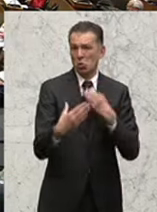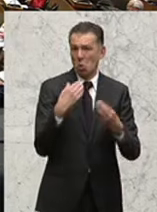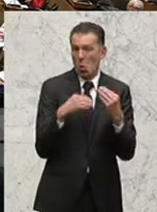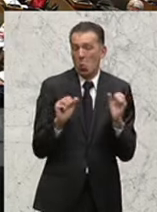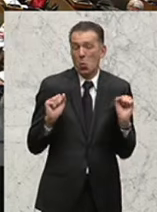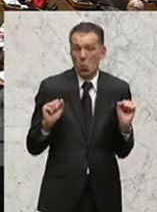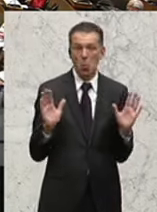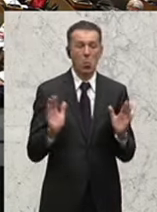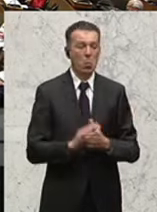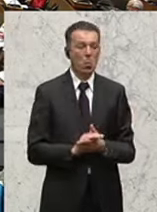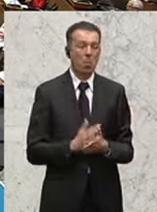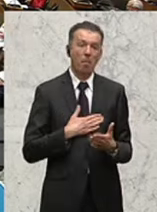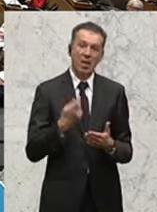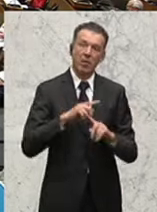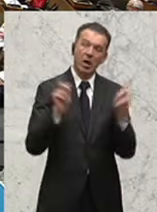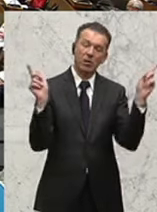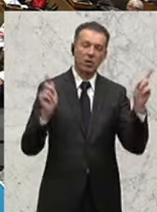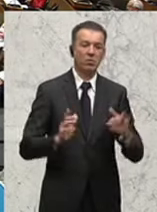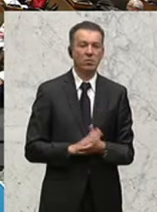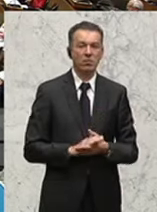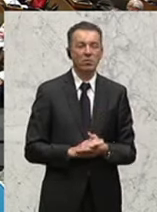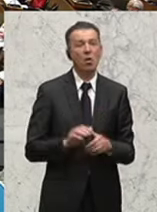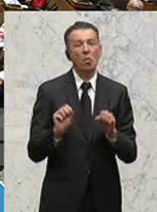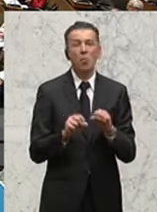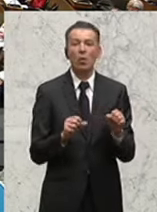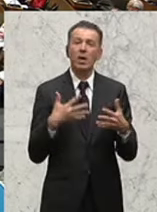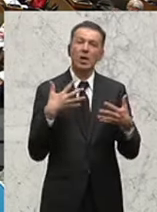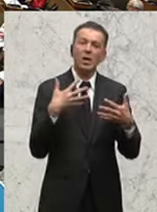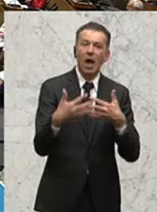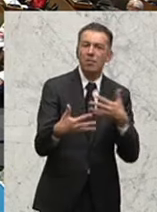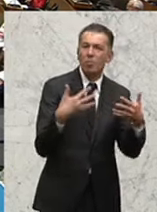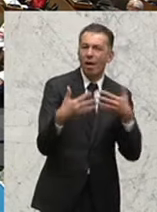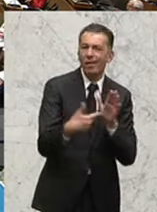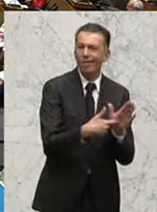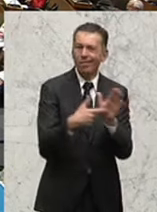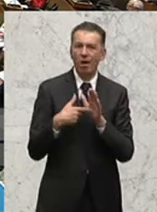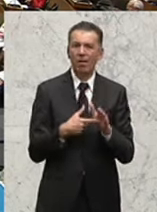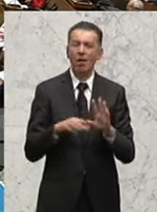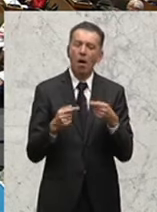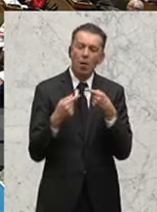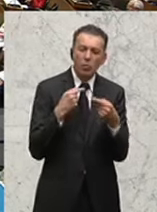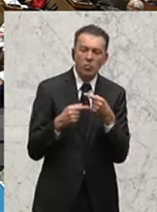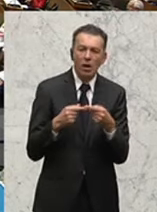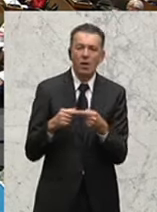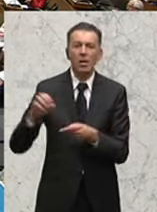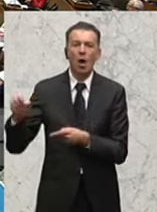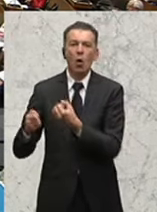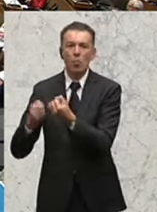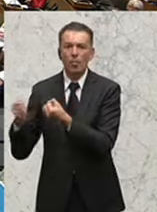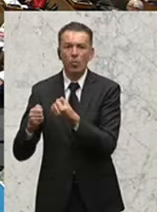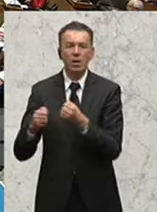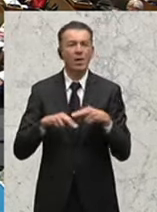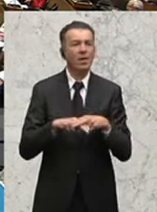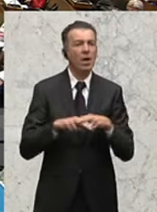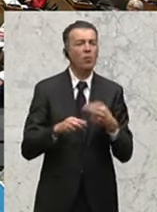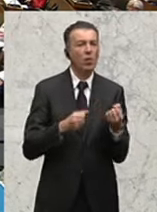sein. Ich sehe das deutlich anders. Ich sehe es als die Möglichkeit, transparent zu machen, dass das, wovon alle reden, wie eng nämlich Europapolitik und nationale Politik